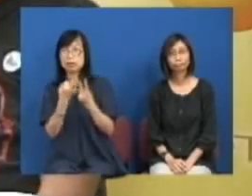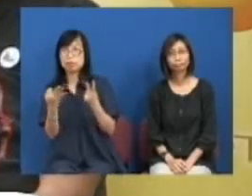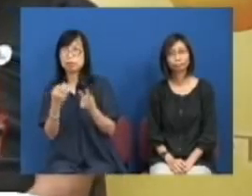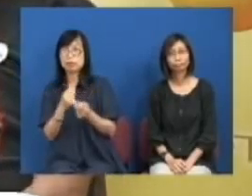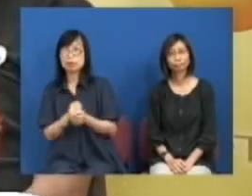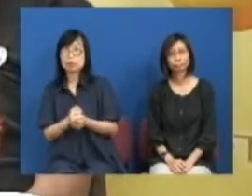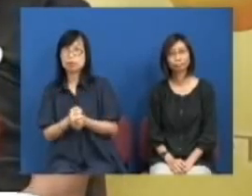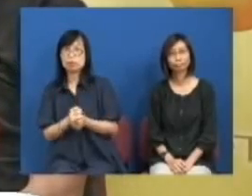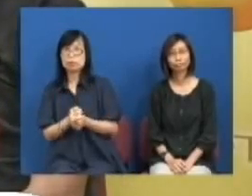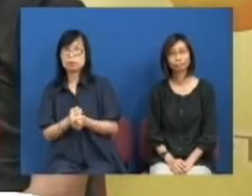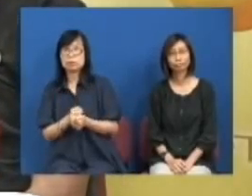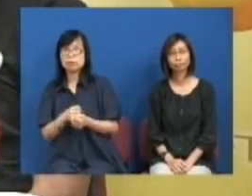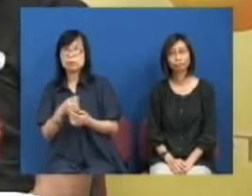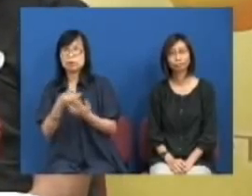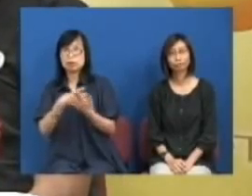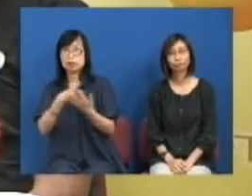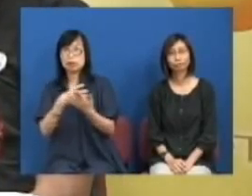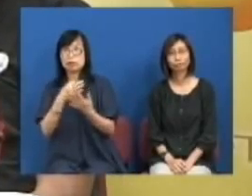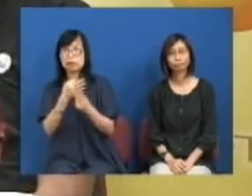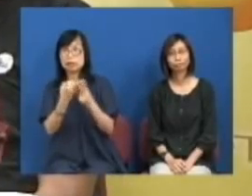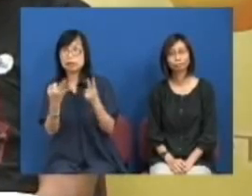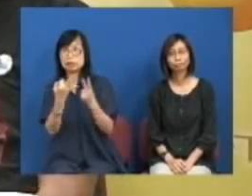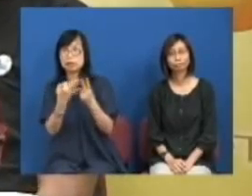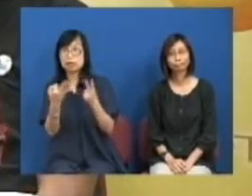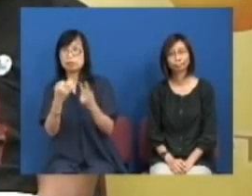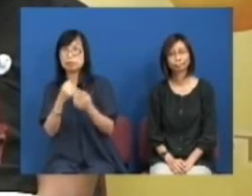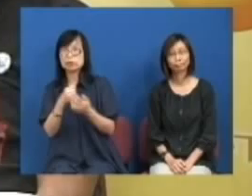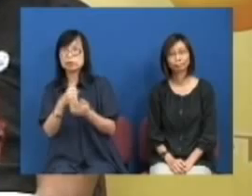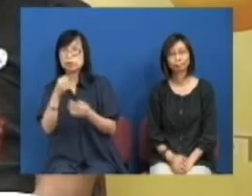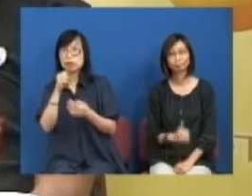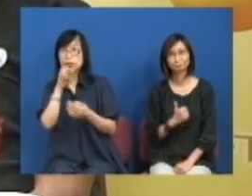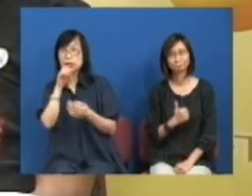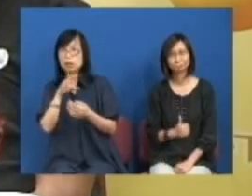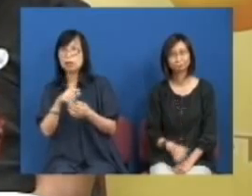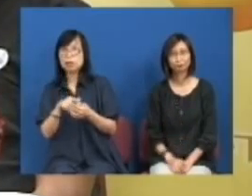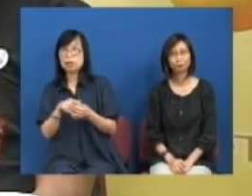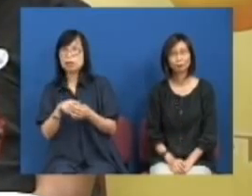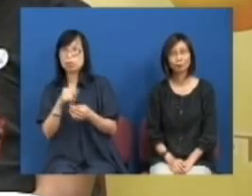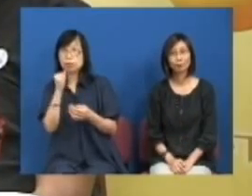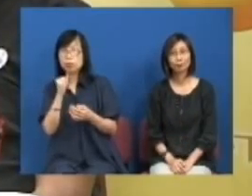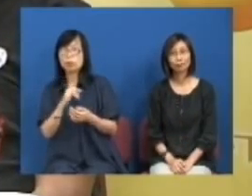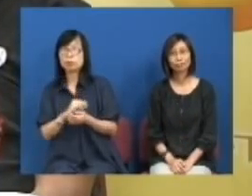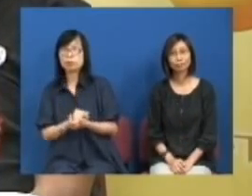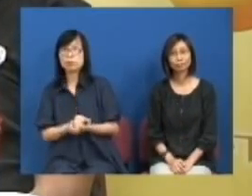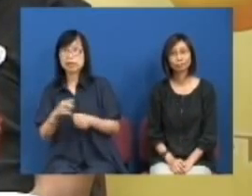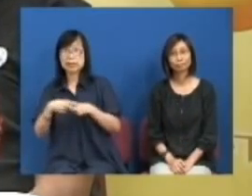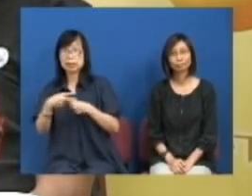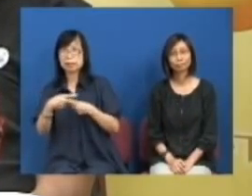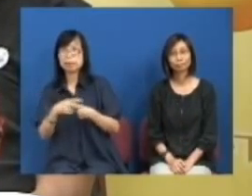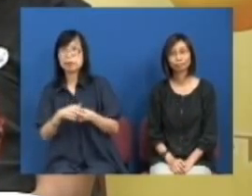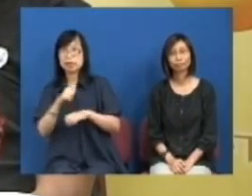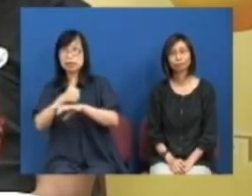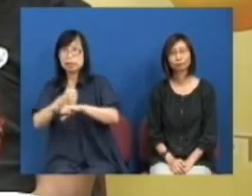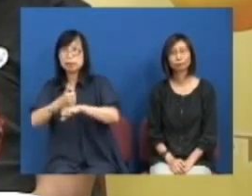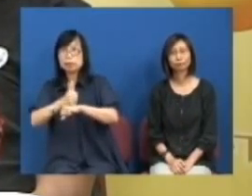捉你。但是23條裏面很多根本就是第一是以言入罪的，第二就是基本